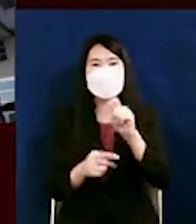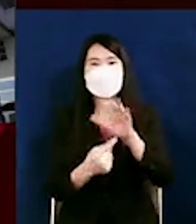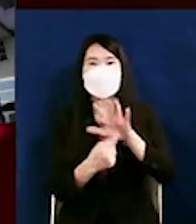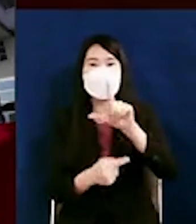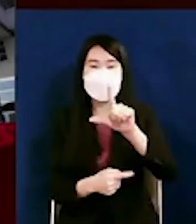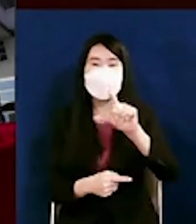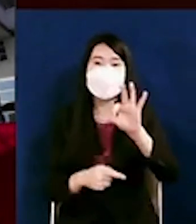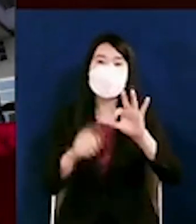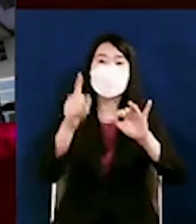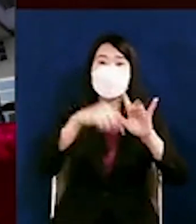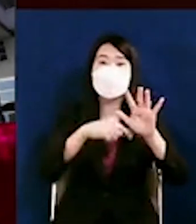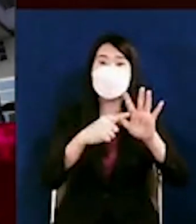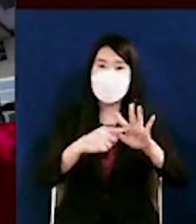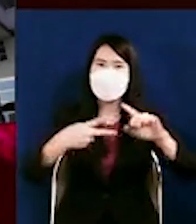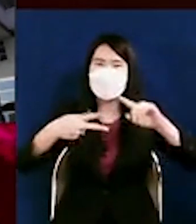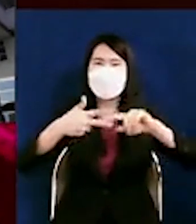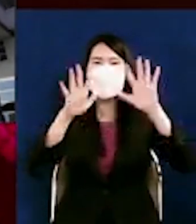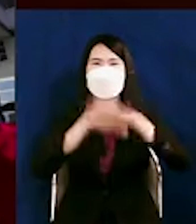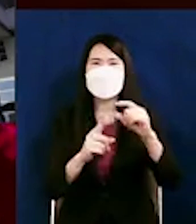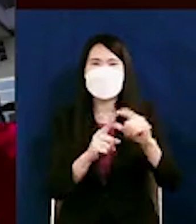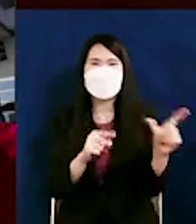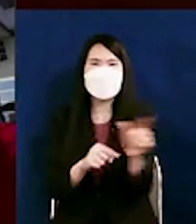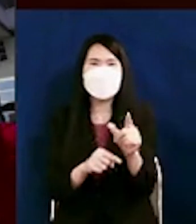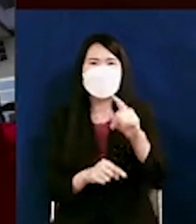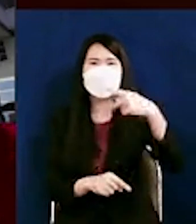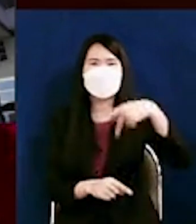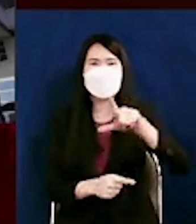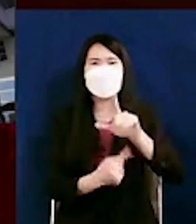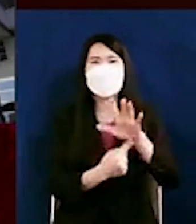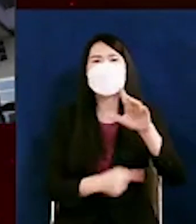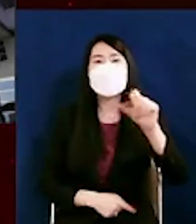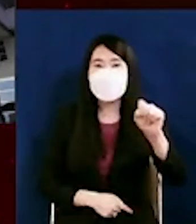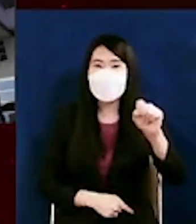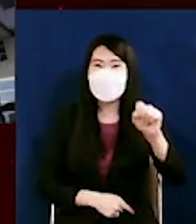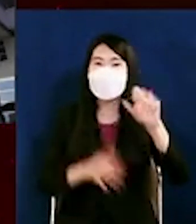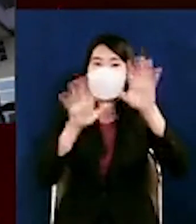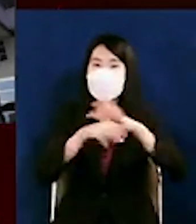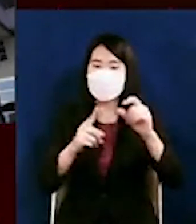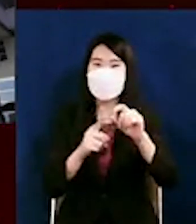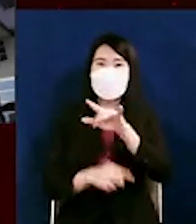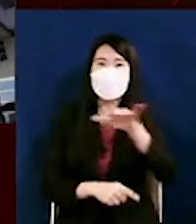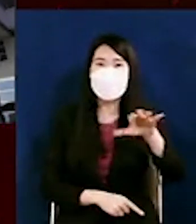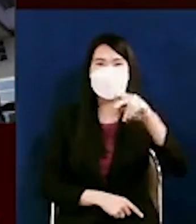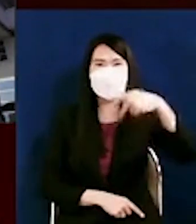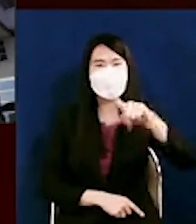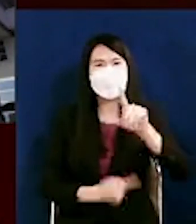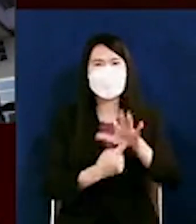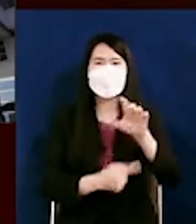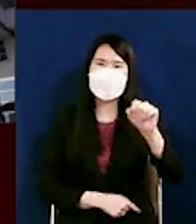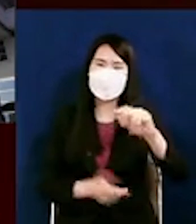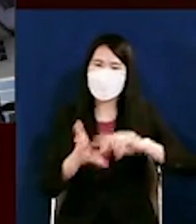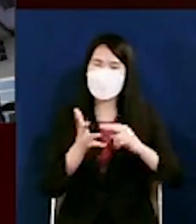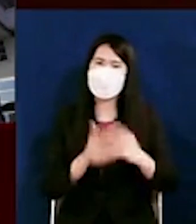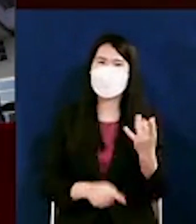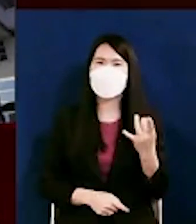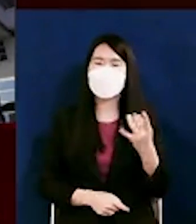าแต่เป็น plus นะครับมันเป็น plus ขึ้นมาเนี่ยคำว่า plus เนี่ยอาจจะยังมีความสับสนว่าเอ๊ะมัน plus